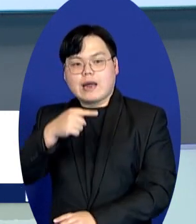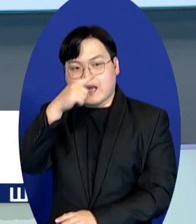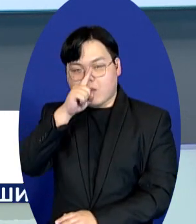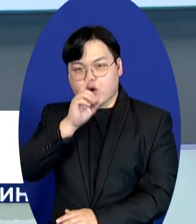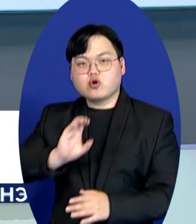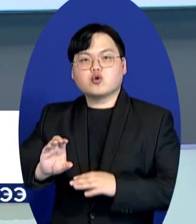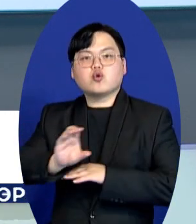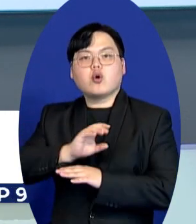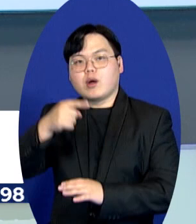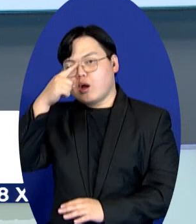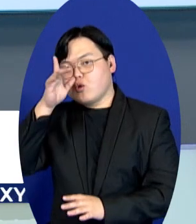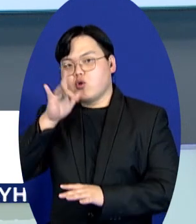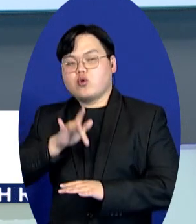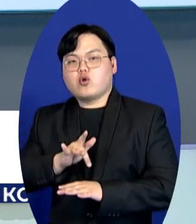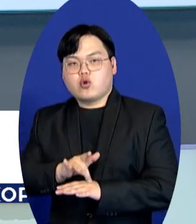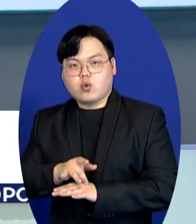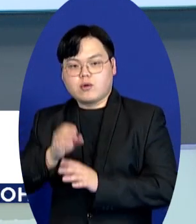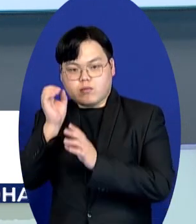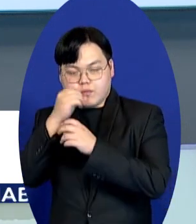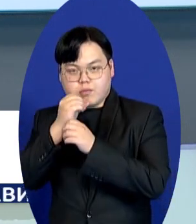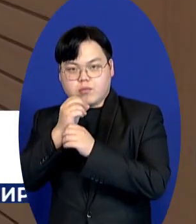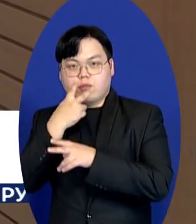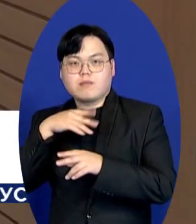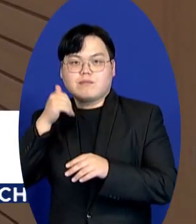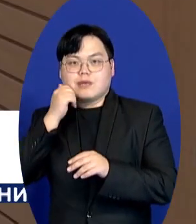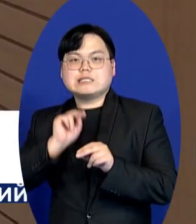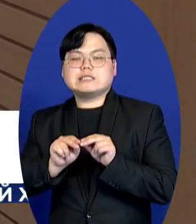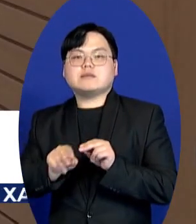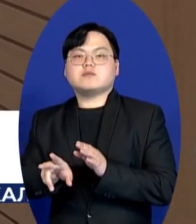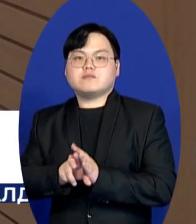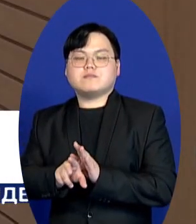төвдөөрөө үзлэг оншилгоонд хамрагдах боломжтой юм аа.